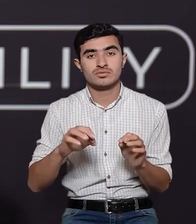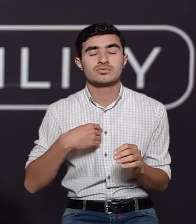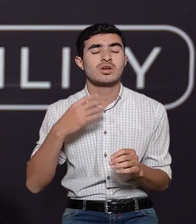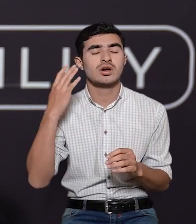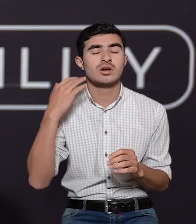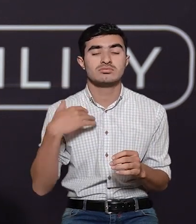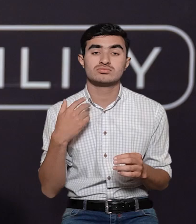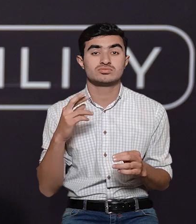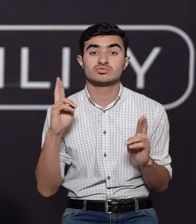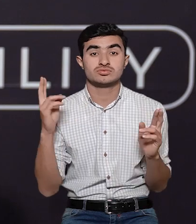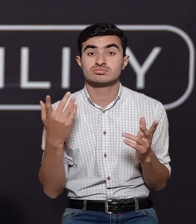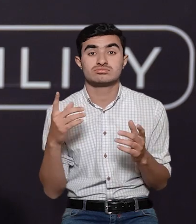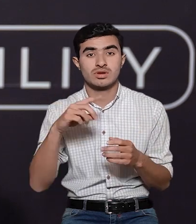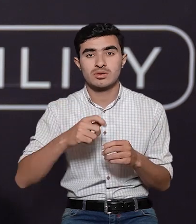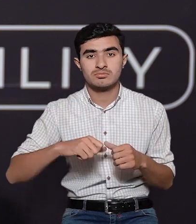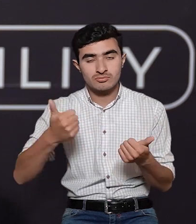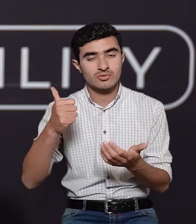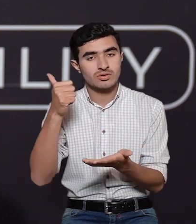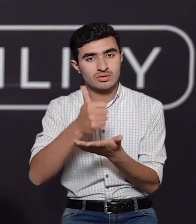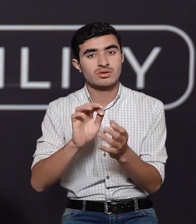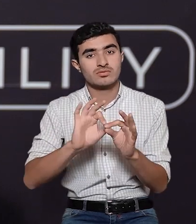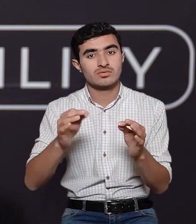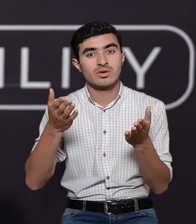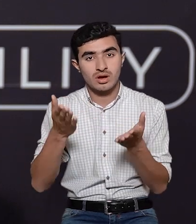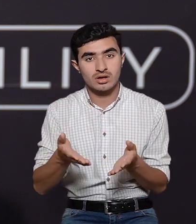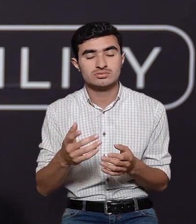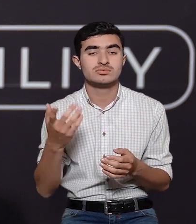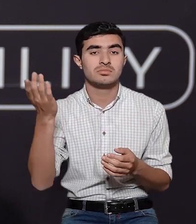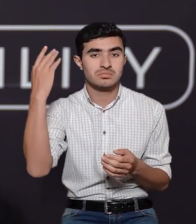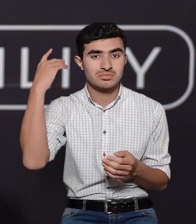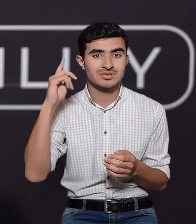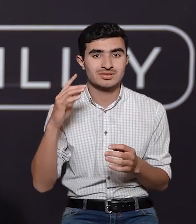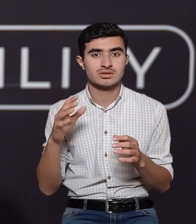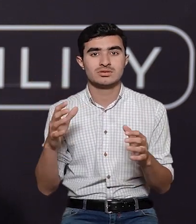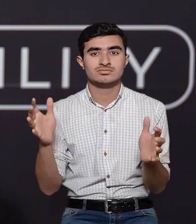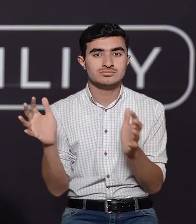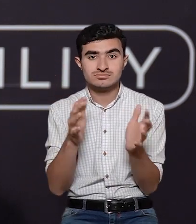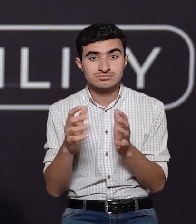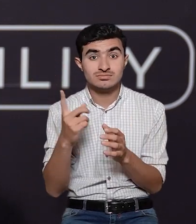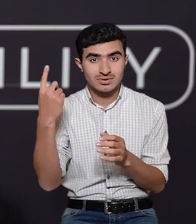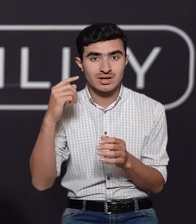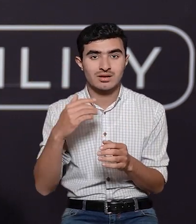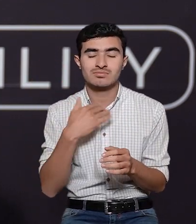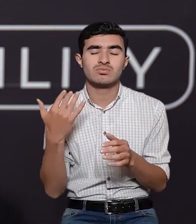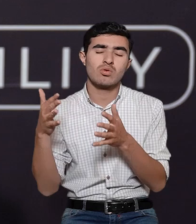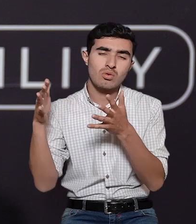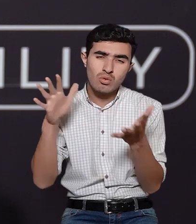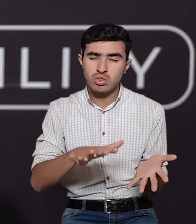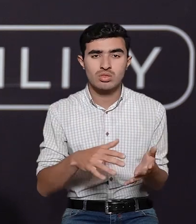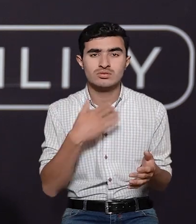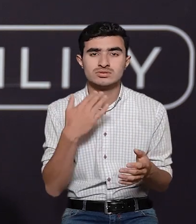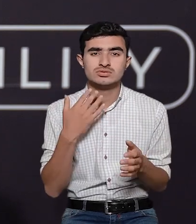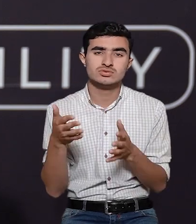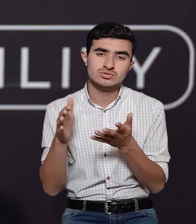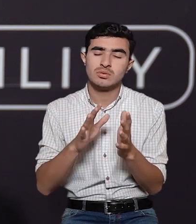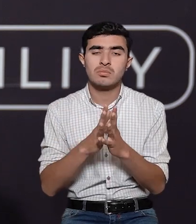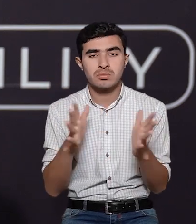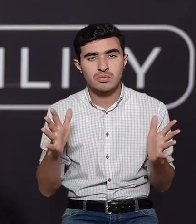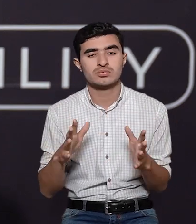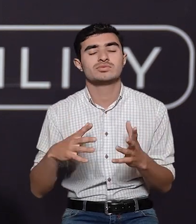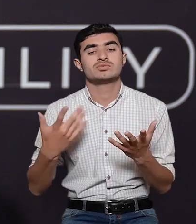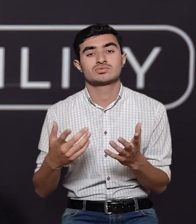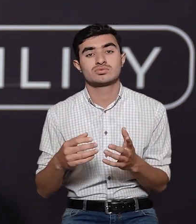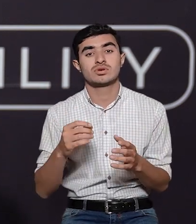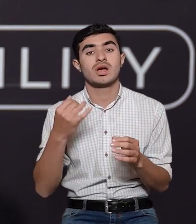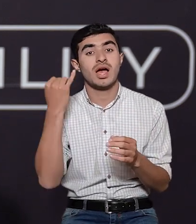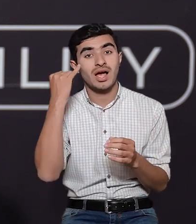کہ امپلیمنٹ ہو گئے ہوتے، اور اگر انہوں نے ذمہ داری پوری لی ہوتی تو شاید زلزلے میں آدھے لوگ بچ جاتے۔ پھر کہا لوگوں نے کہا